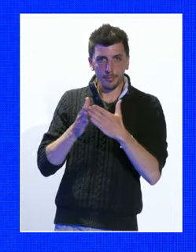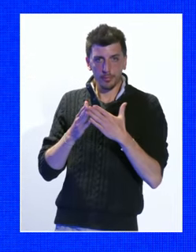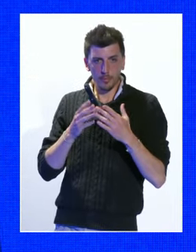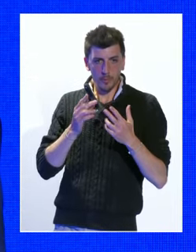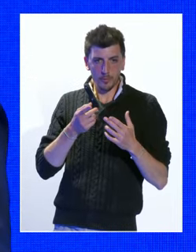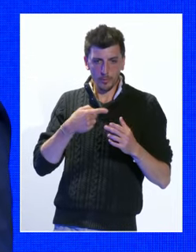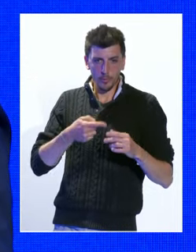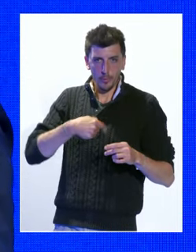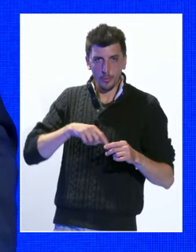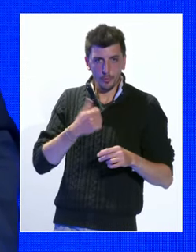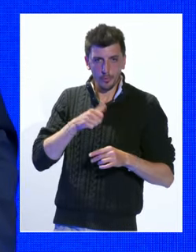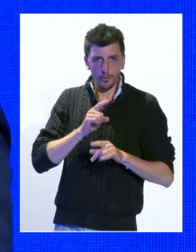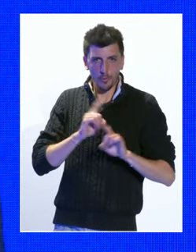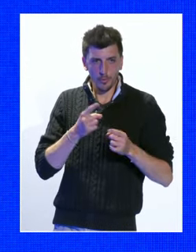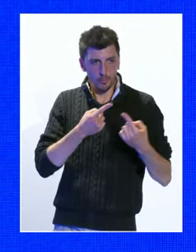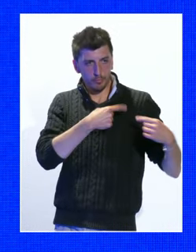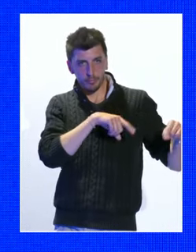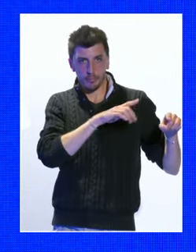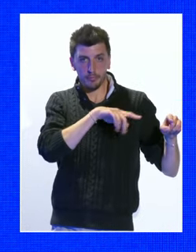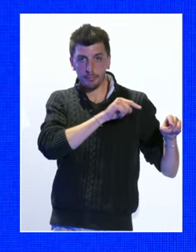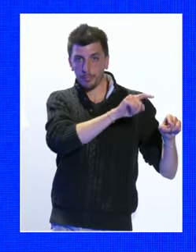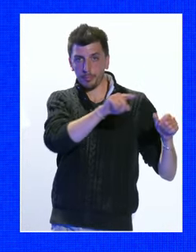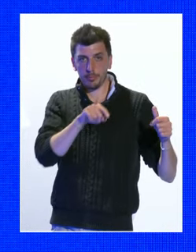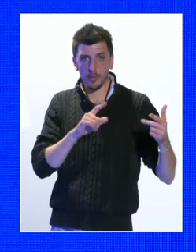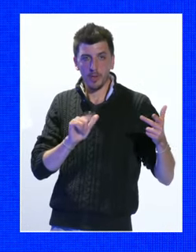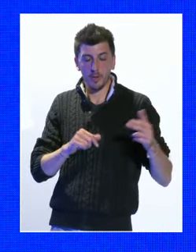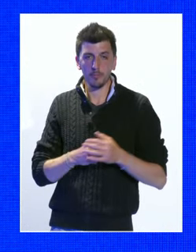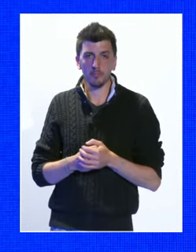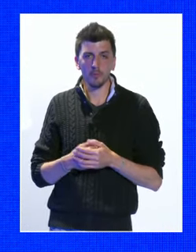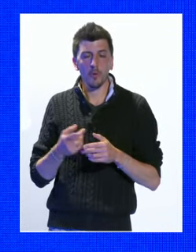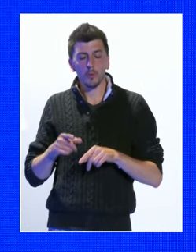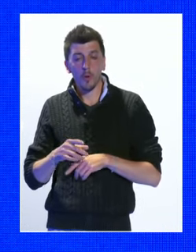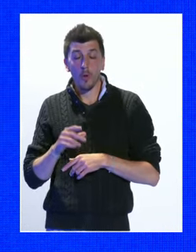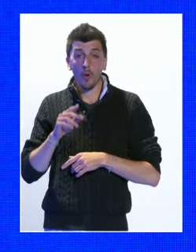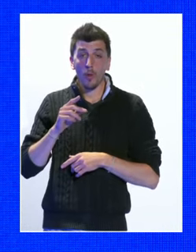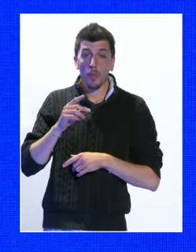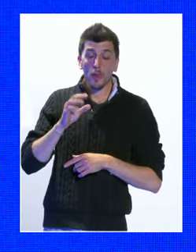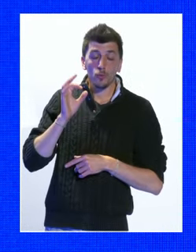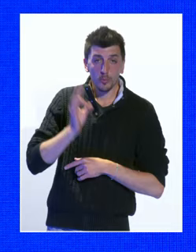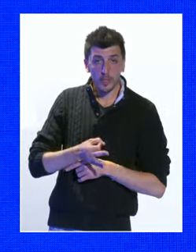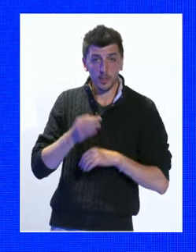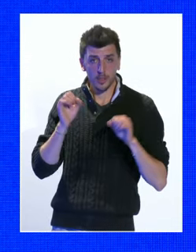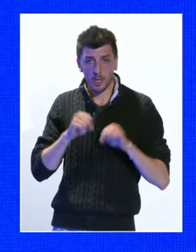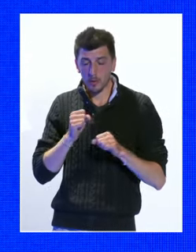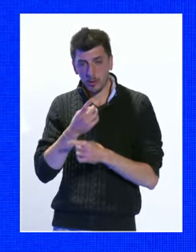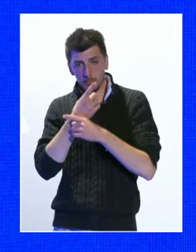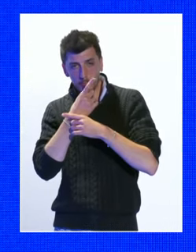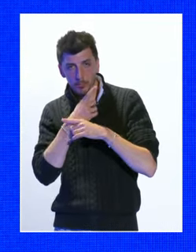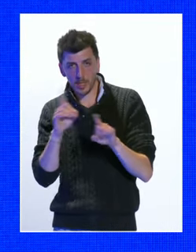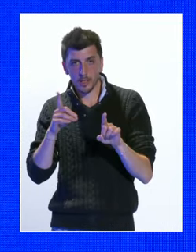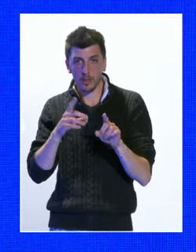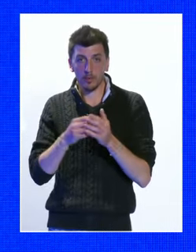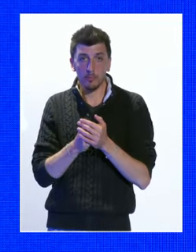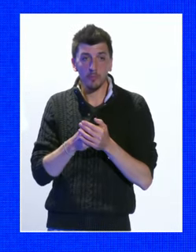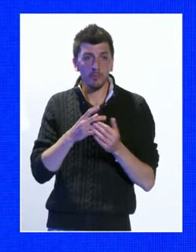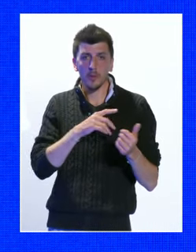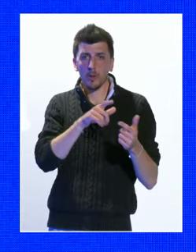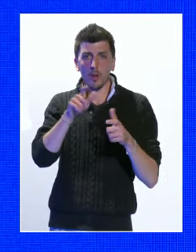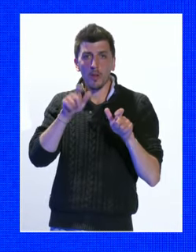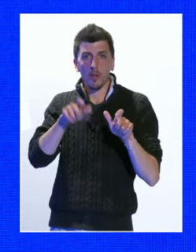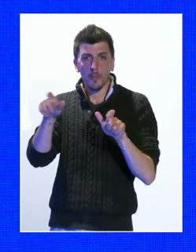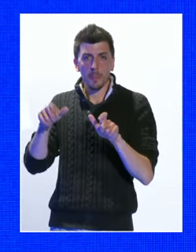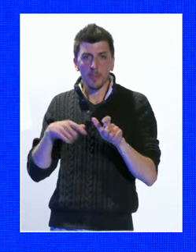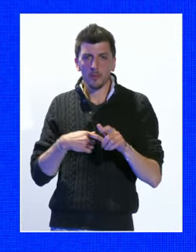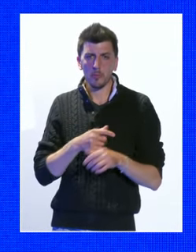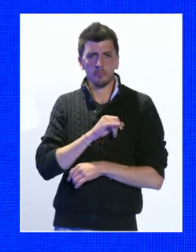savoir si c'est vraiment pour, si c'est vraiment contre, si, comme beaucoup d'entre nous le disent, l'ont dit, je n'ai jamais rencontré quelqu'un qui, sur les